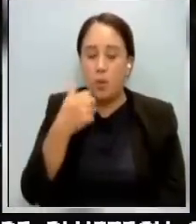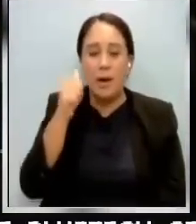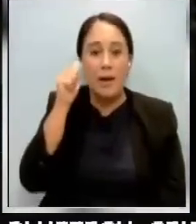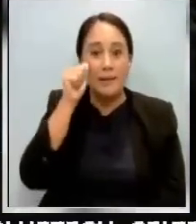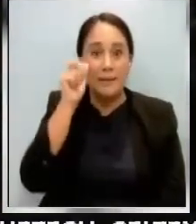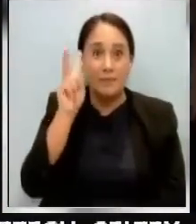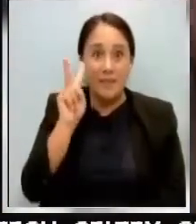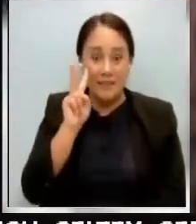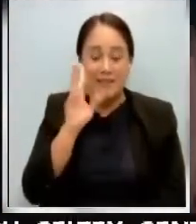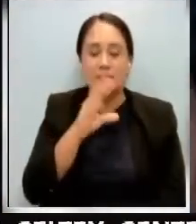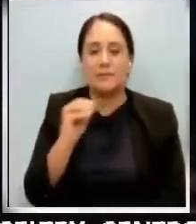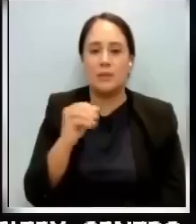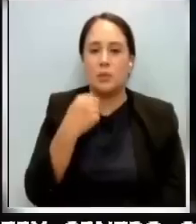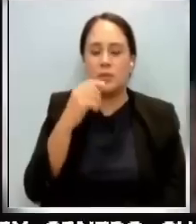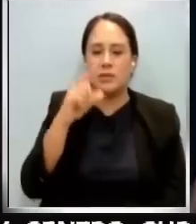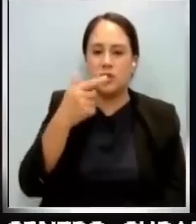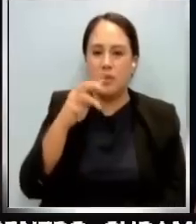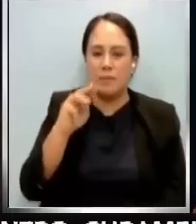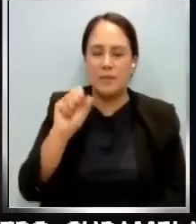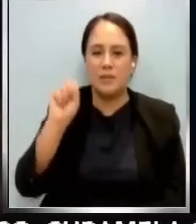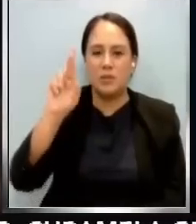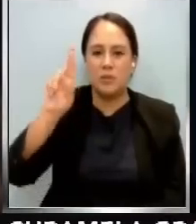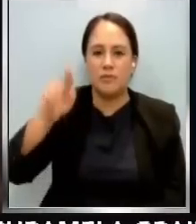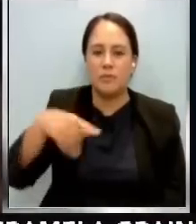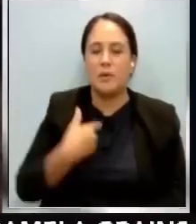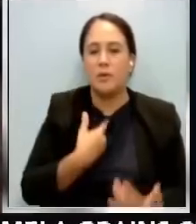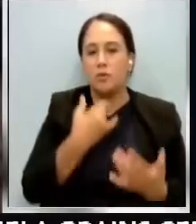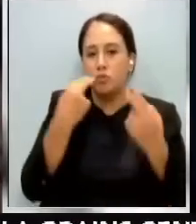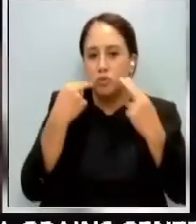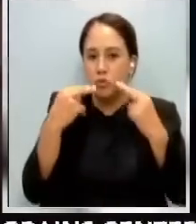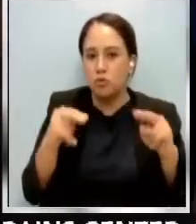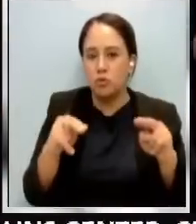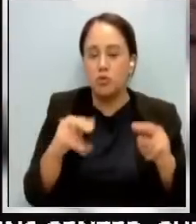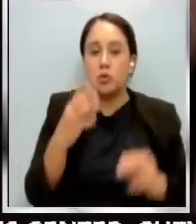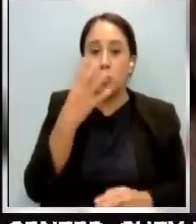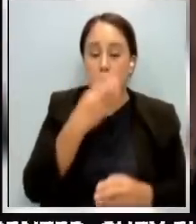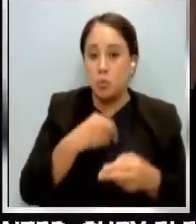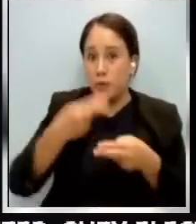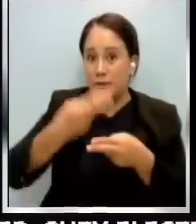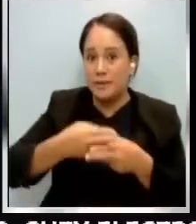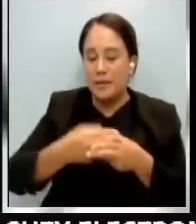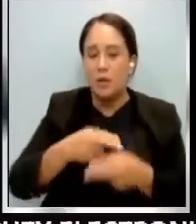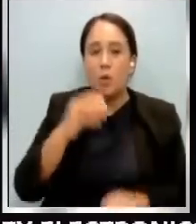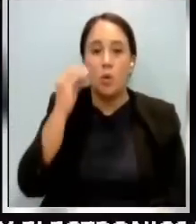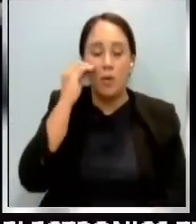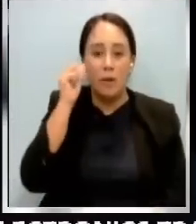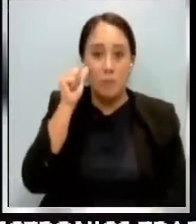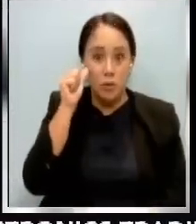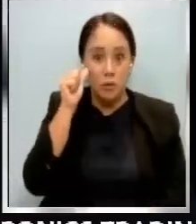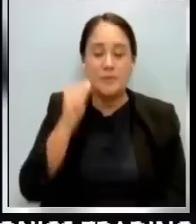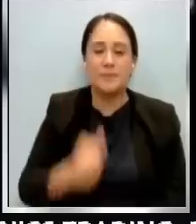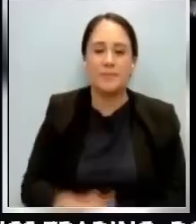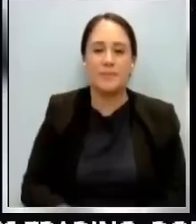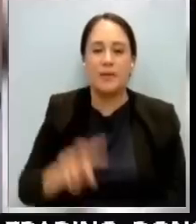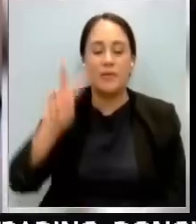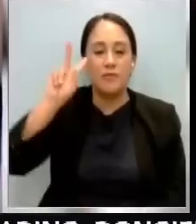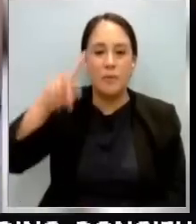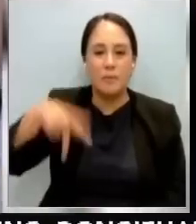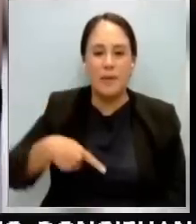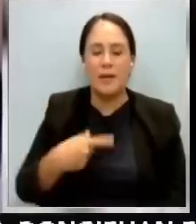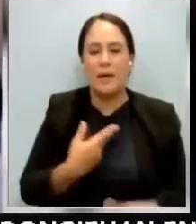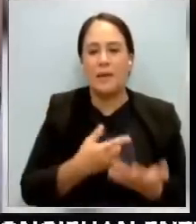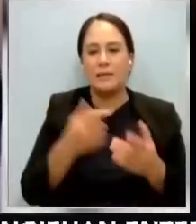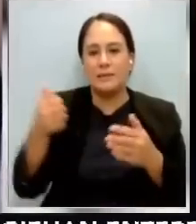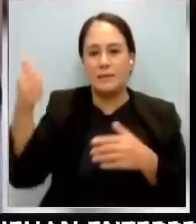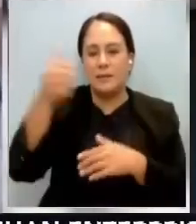GMA Senior Vice President for Integrated News, Synergy and Regional TV Oliver Amoroso, Vice President and Deputy Head for Programs and